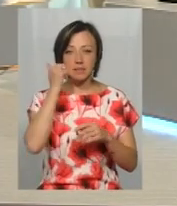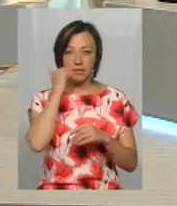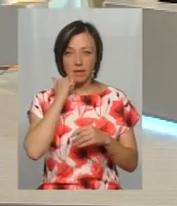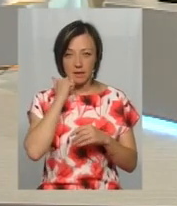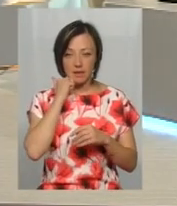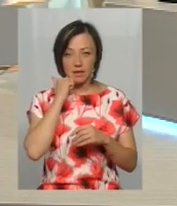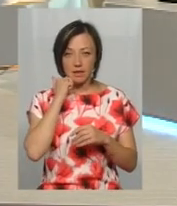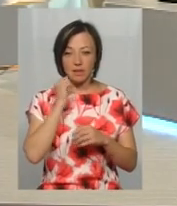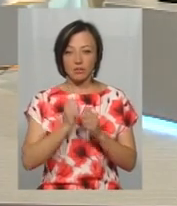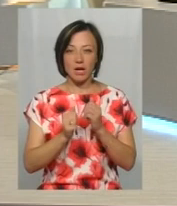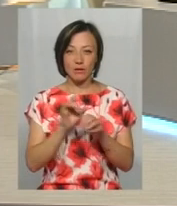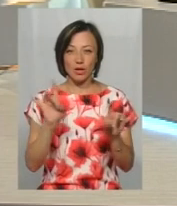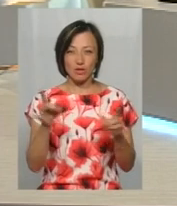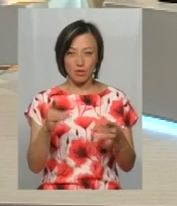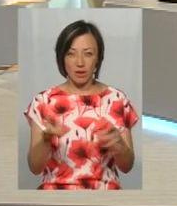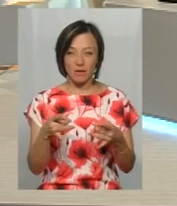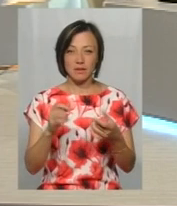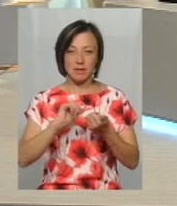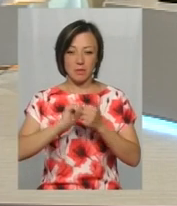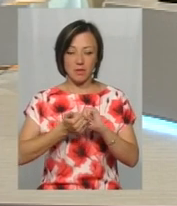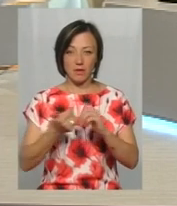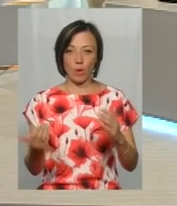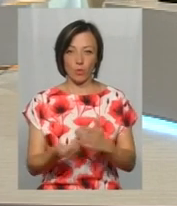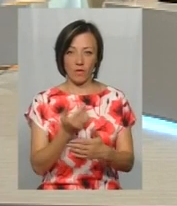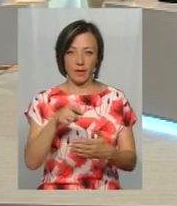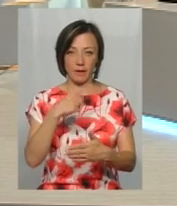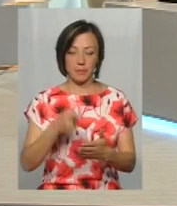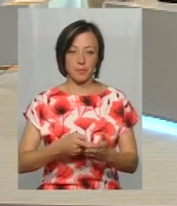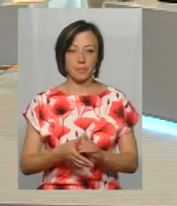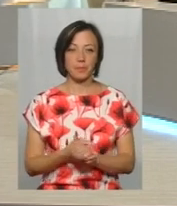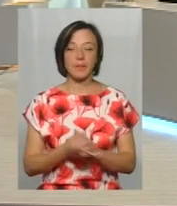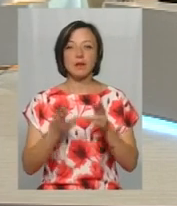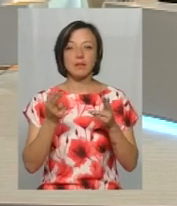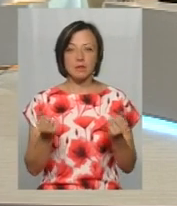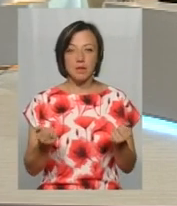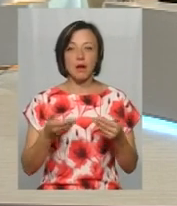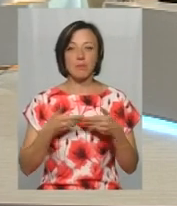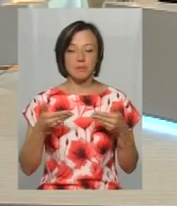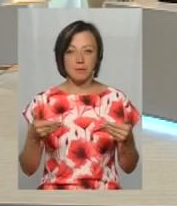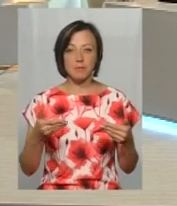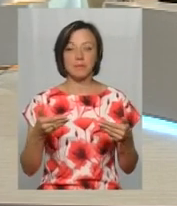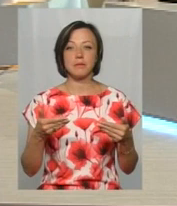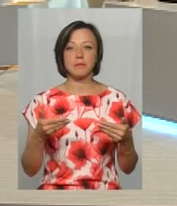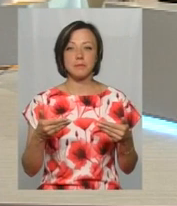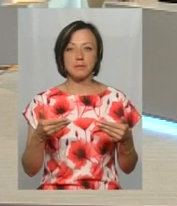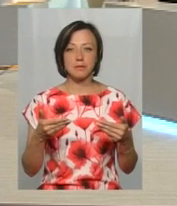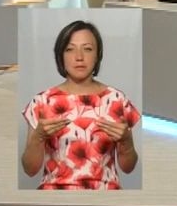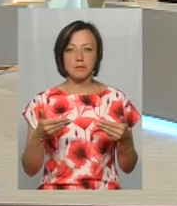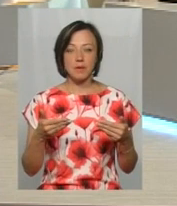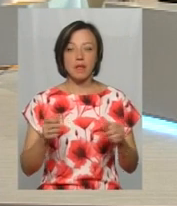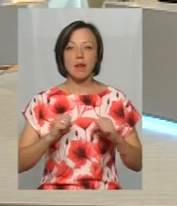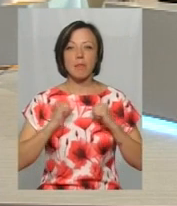і часто проіржавілі замінювати найближчим часом? Так, ми досить, скажімо